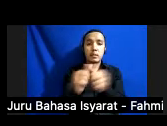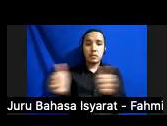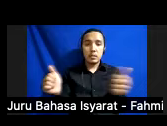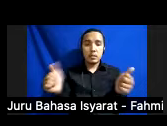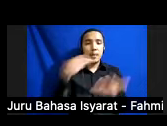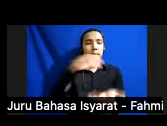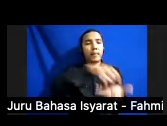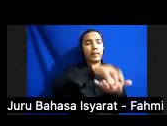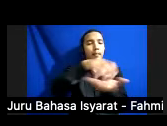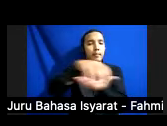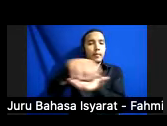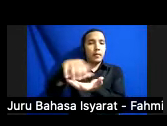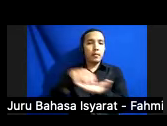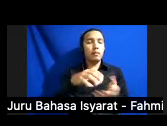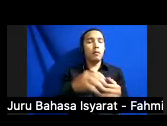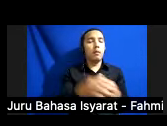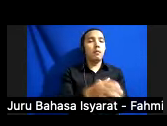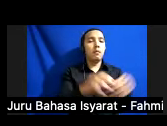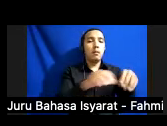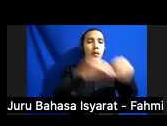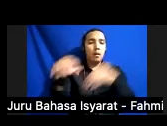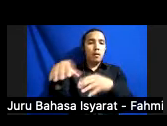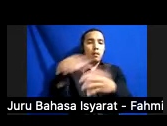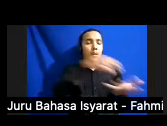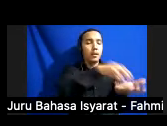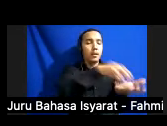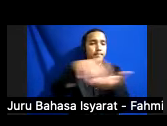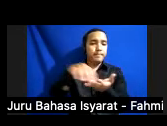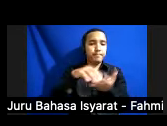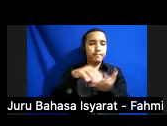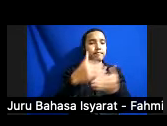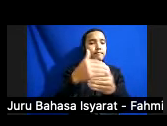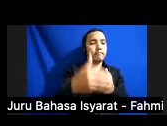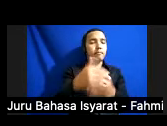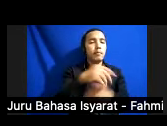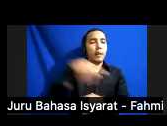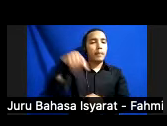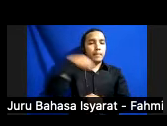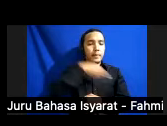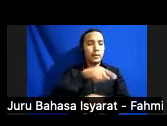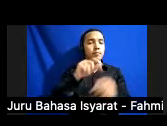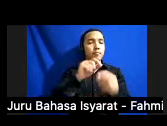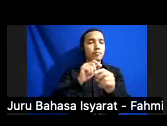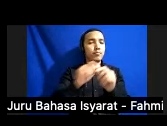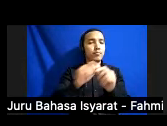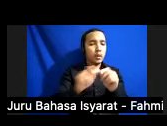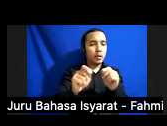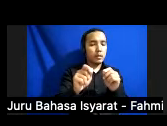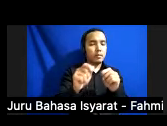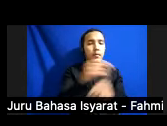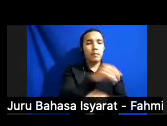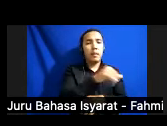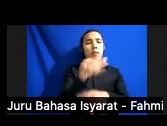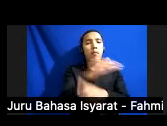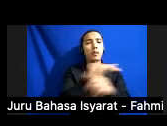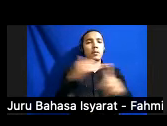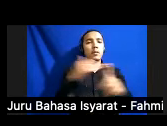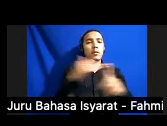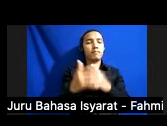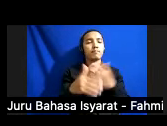tempat, kemudian kami membantu dengan warga proses pendatangan